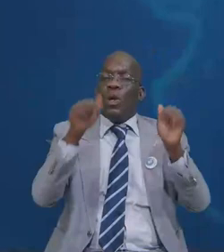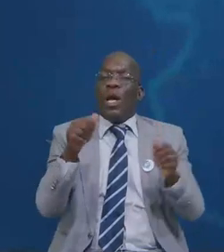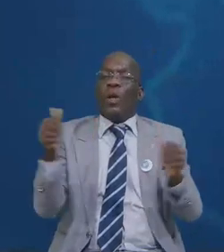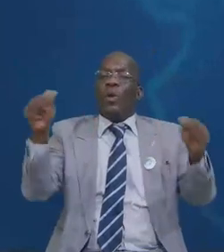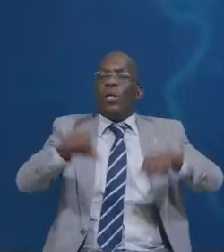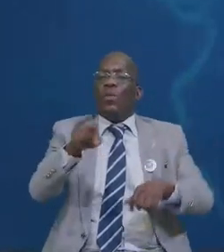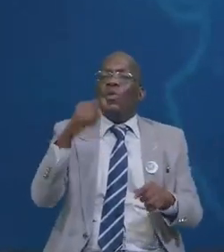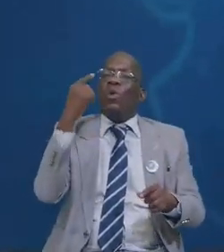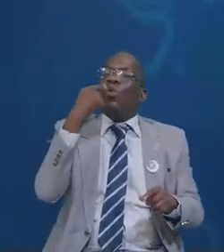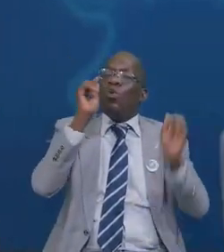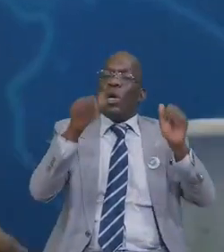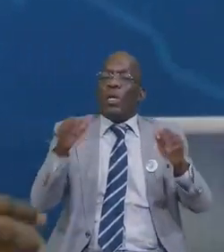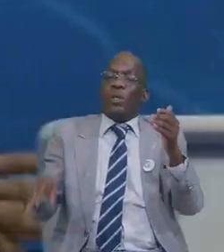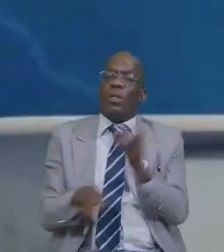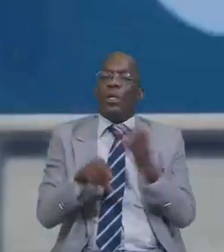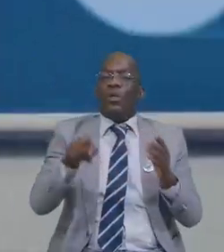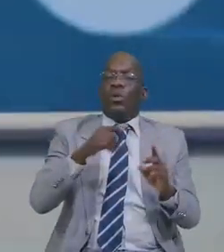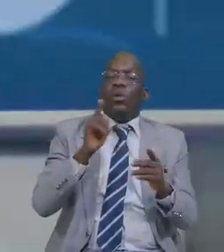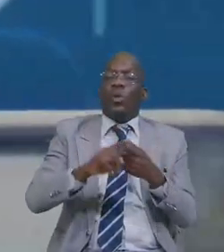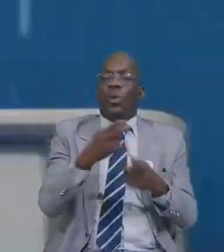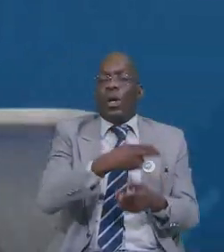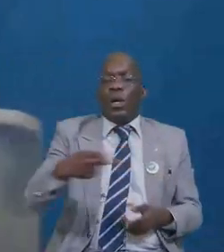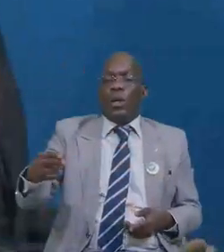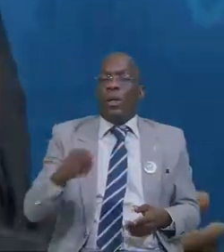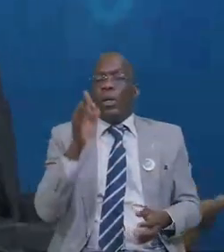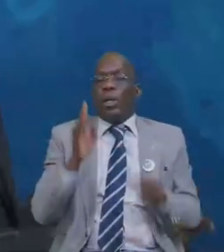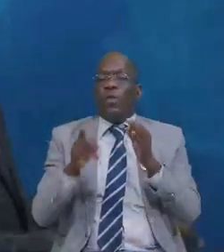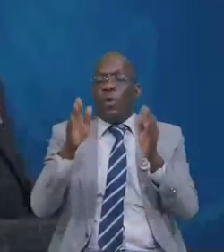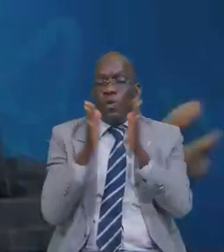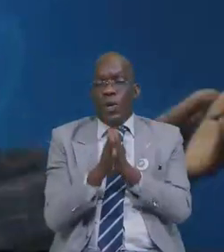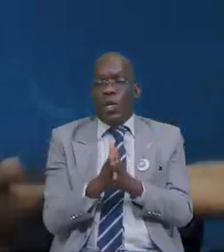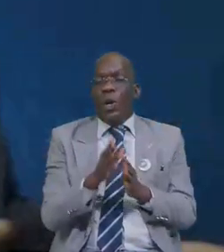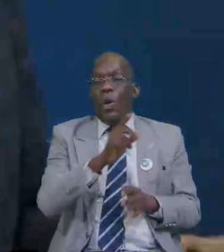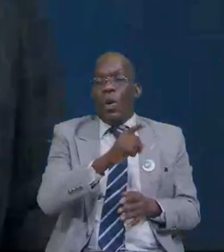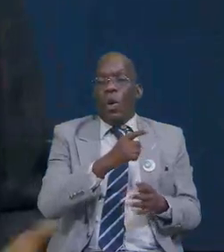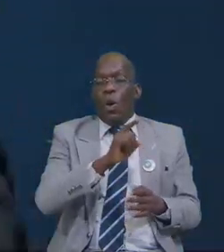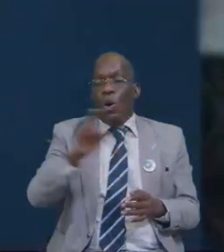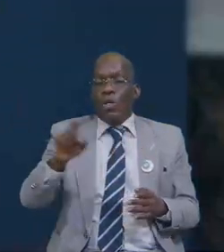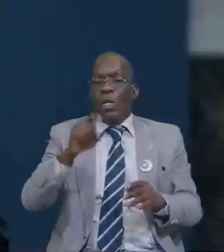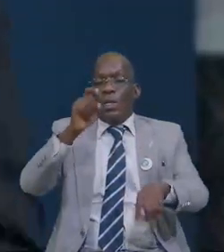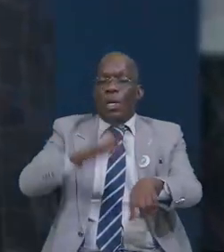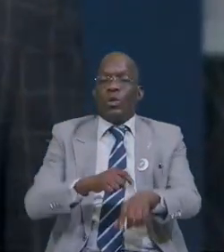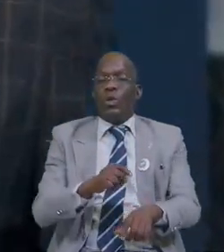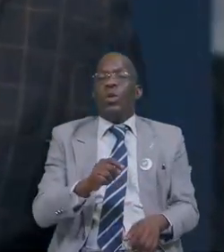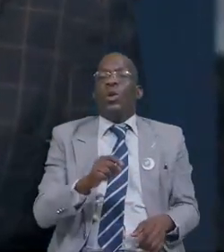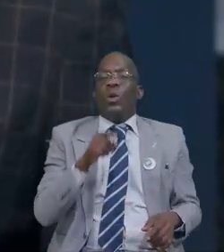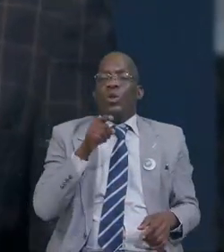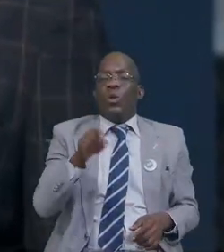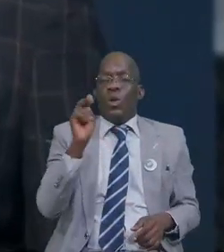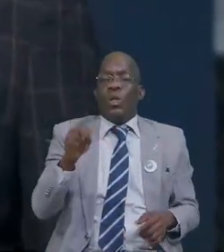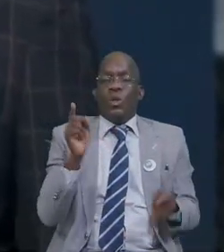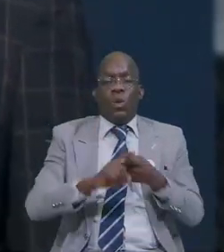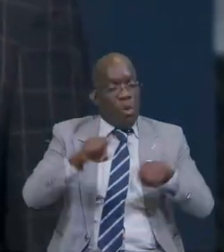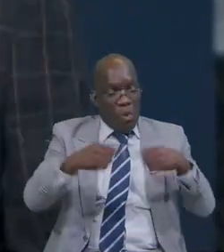condamnera? Et t'envoyer en enfer. Même si tu pries 100 fois, 1000 fois, ce que tu as fait,